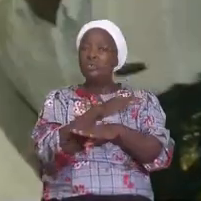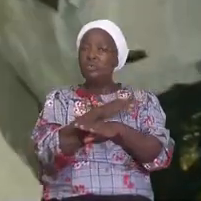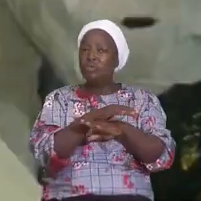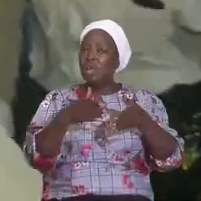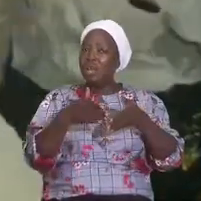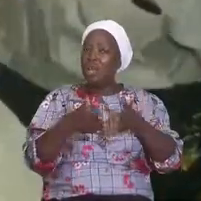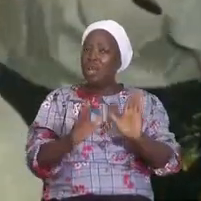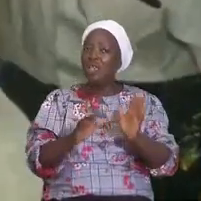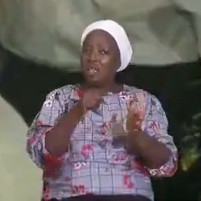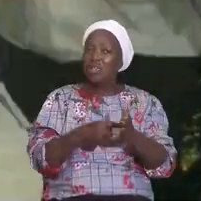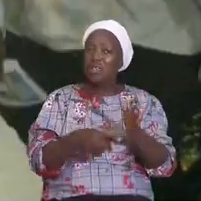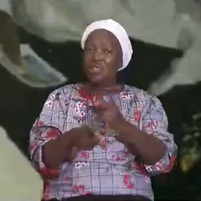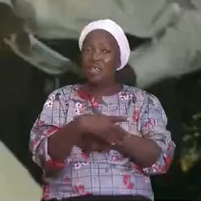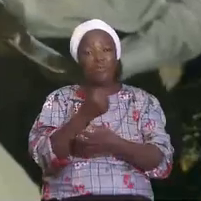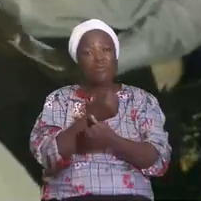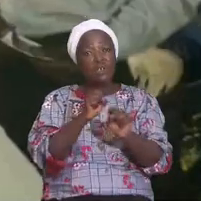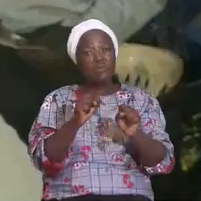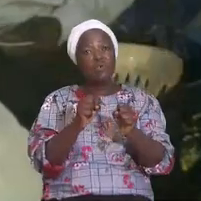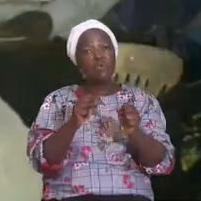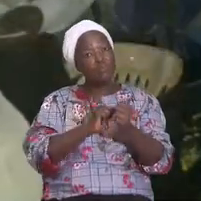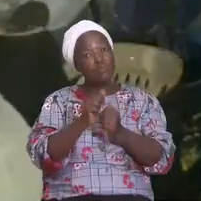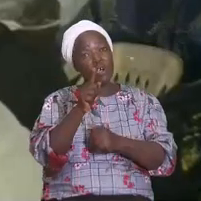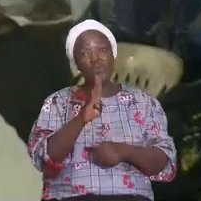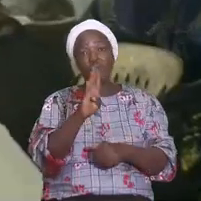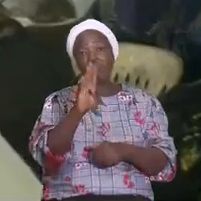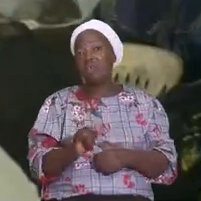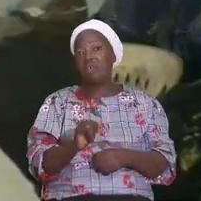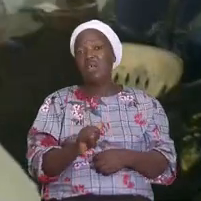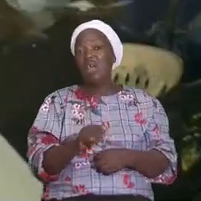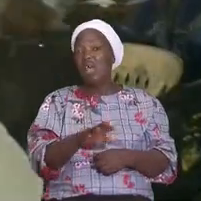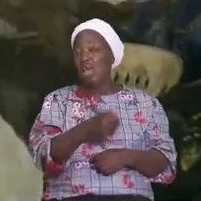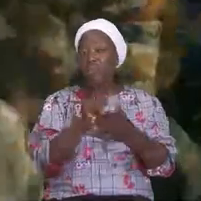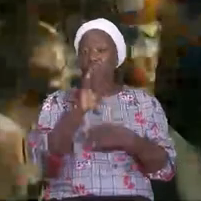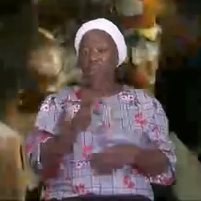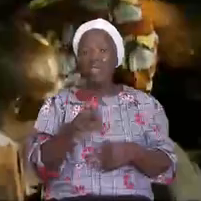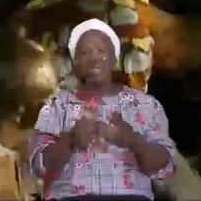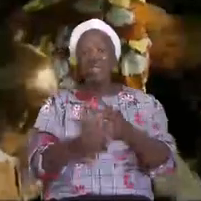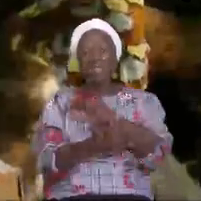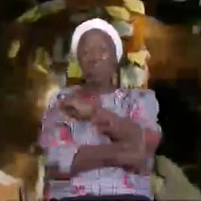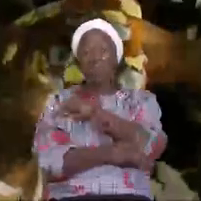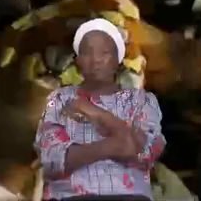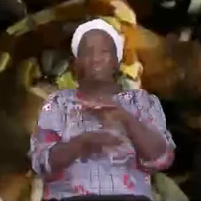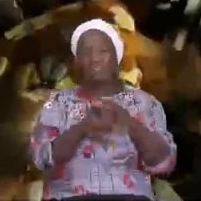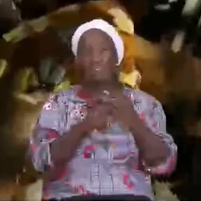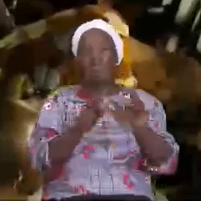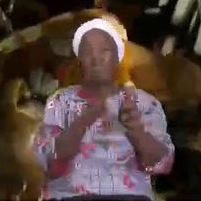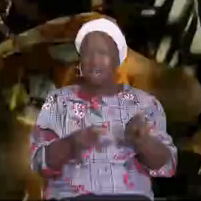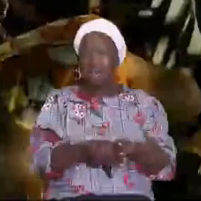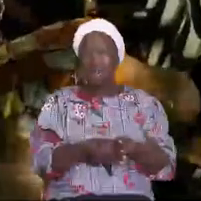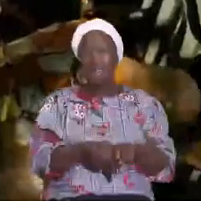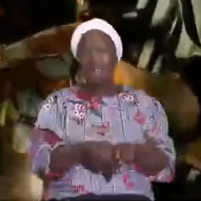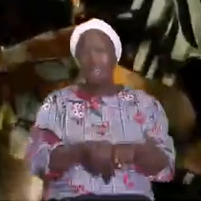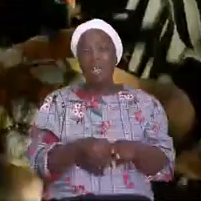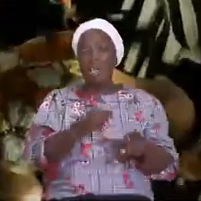Le péché sera ôté. Lève cette main-là. Ne laisse pas ce jour du salut te dépasser. Partout où